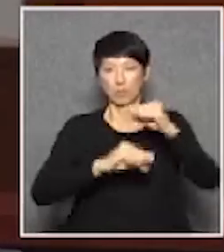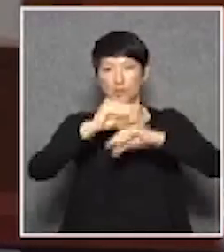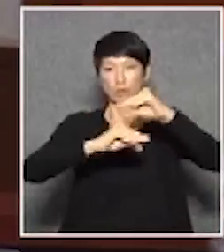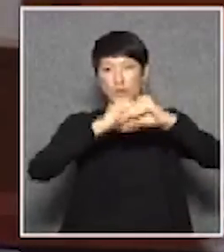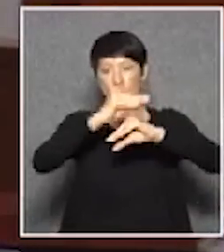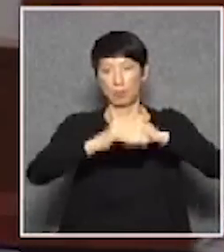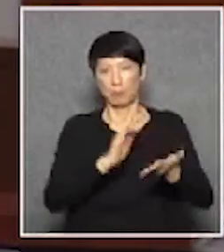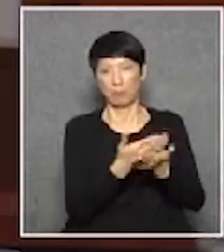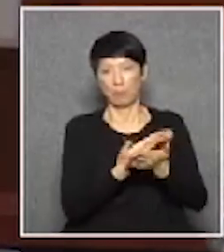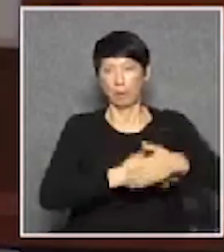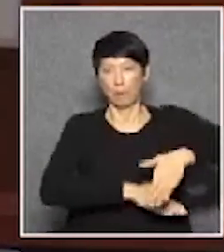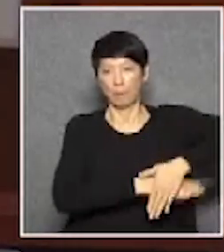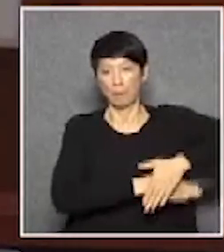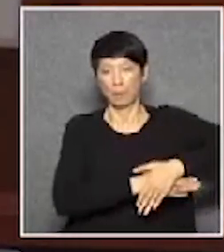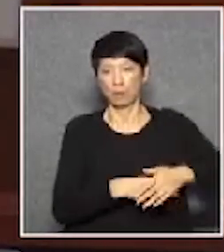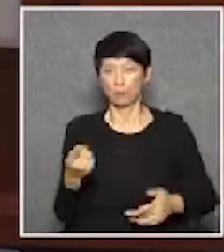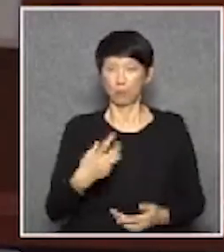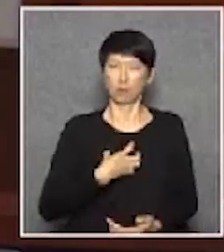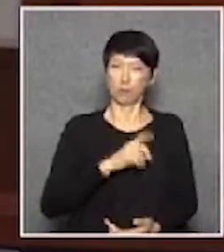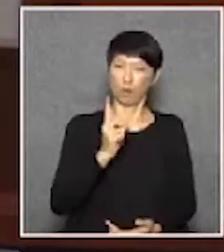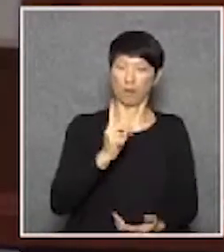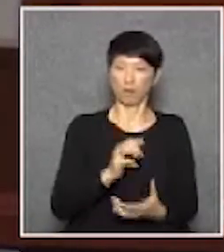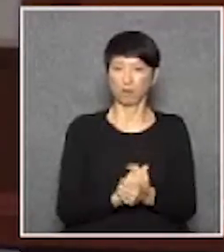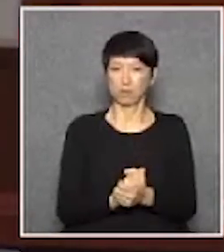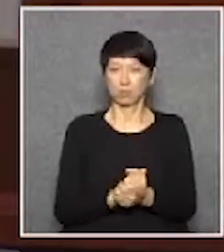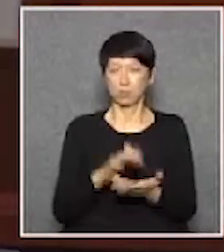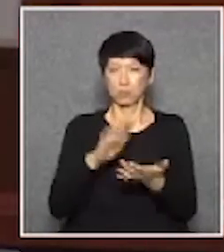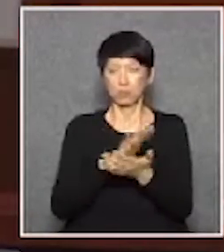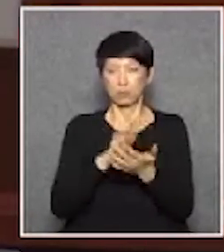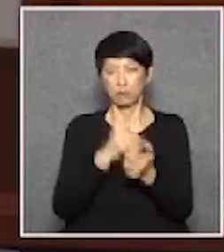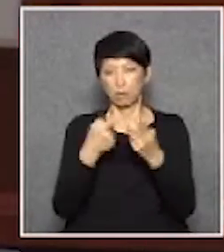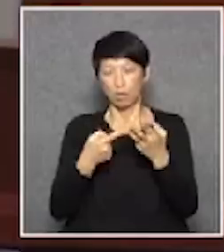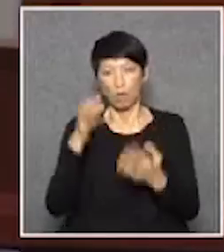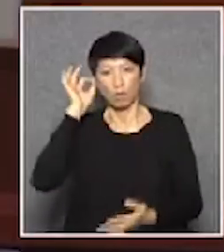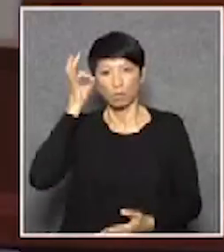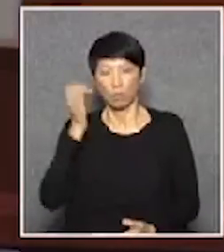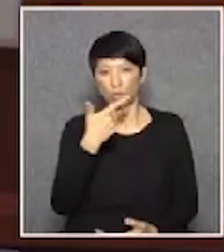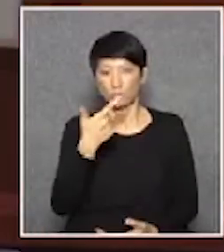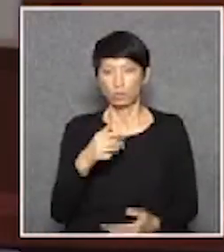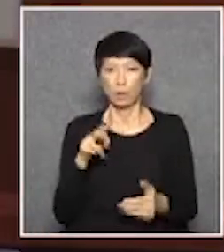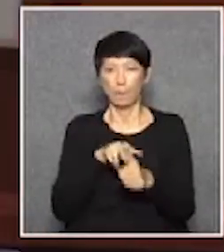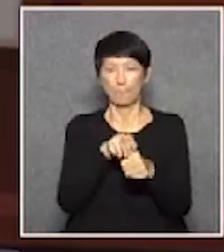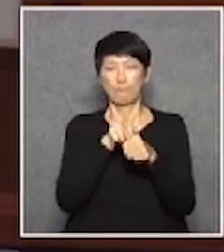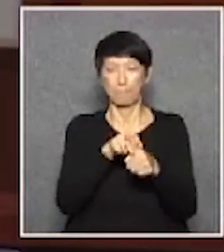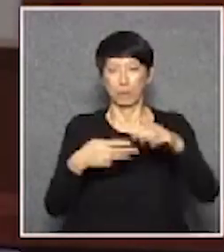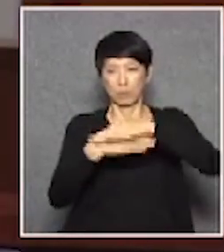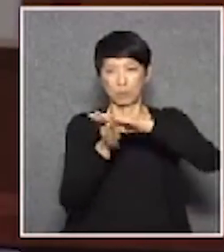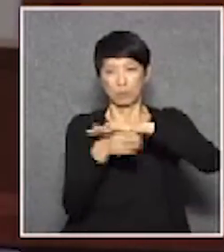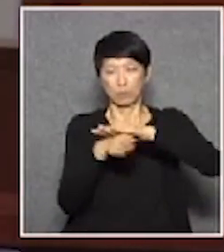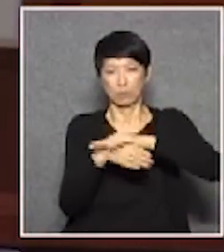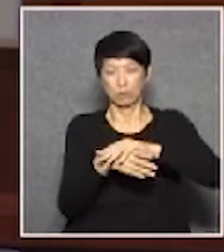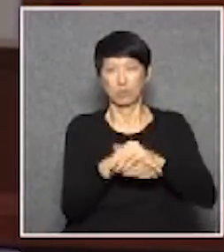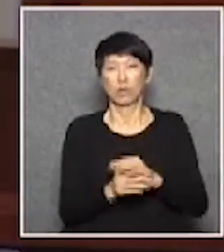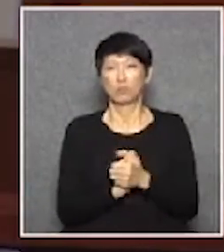置，你有什么反应呢？是吧？几十万贫穷户被迫租住那些租金节节上升的市区